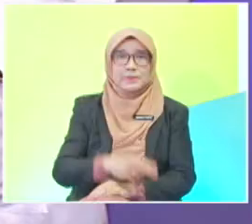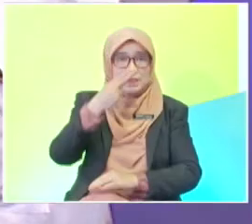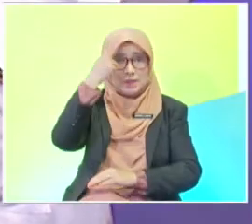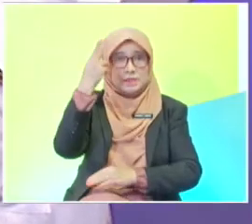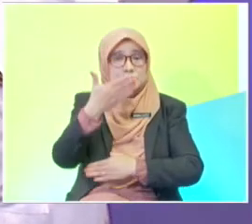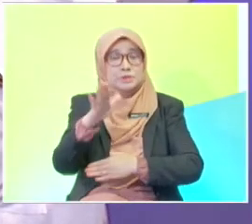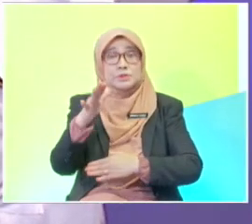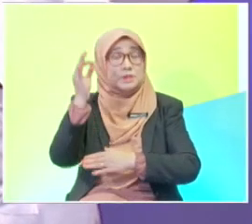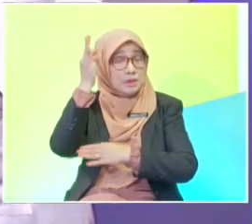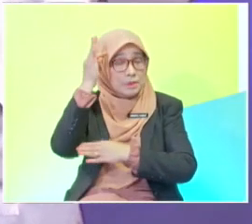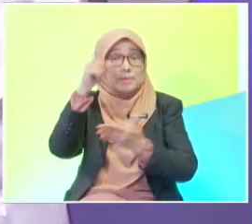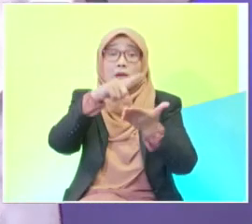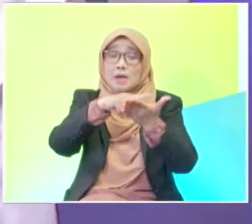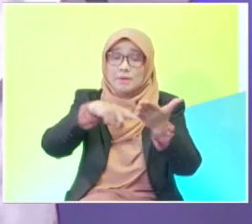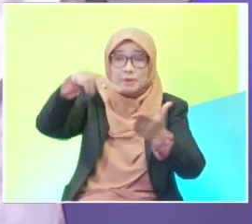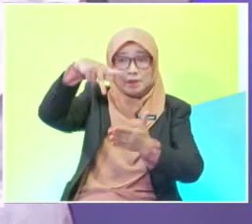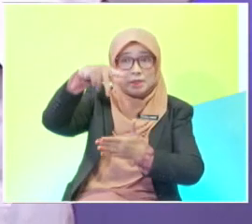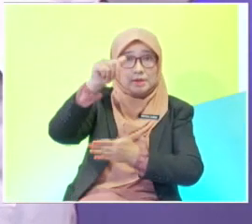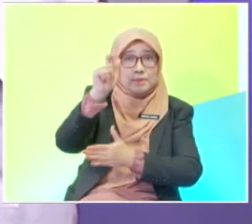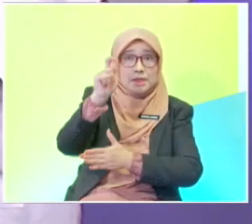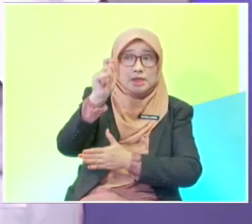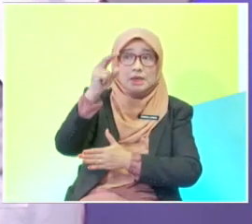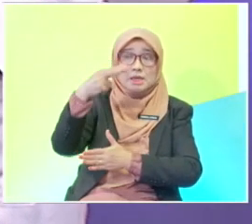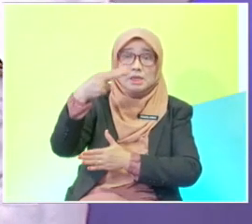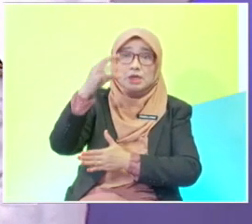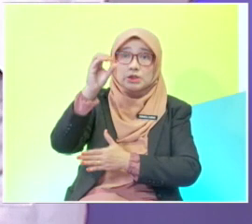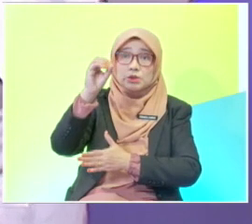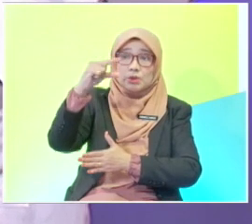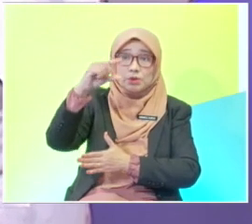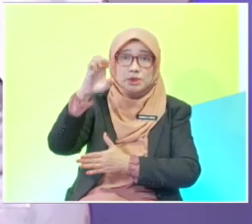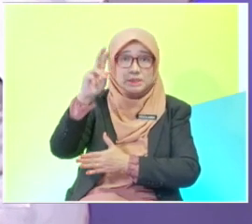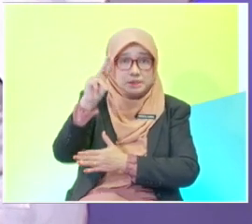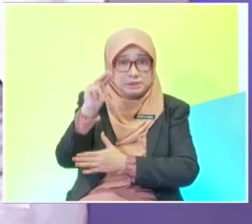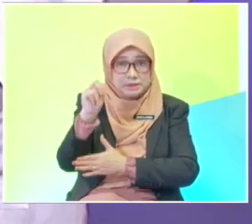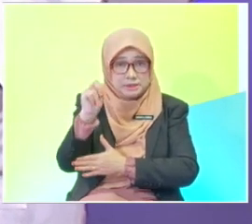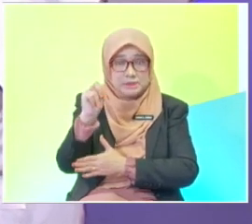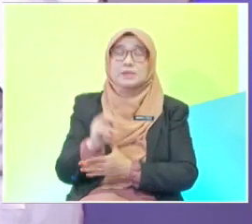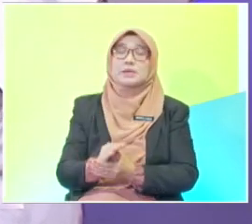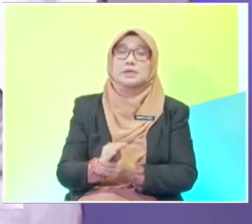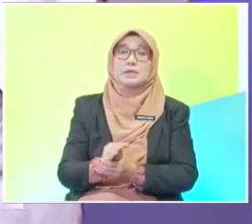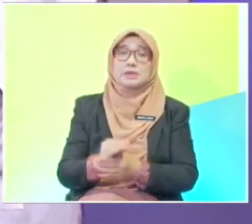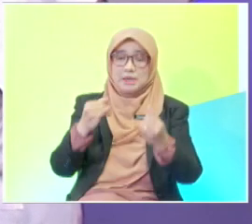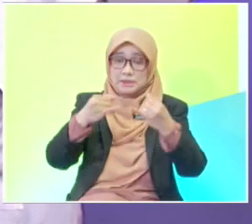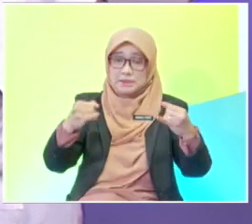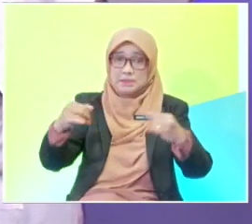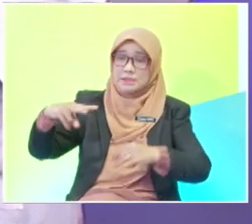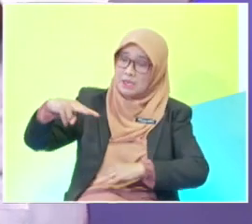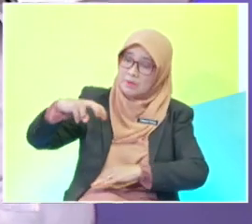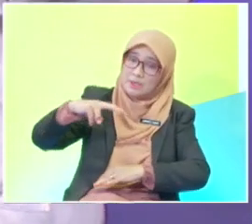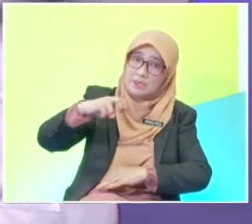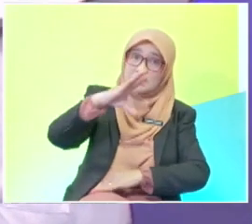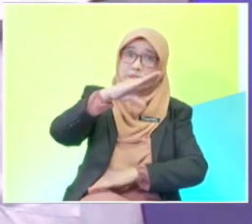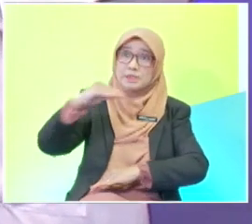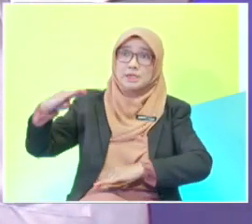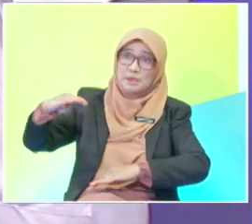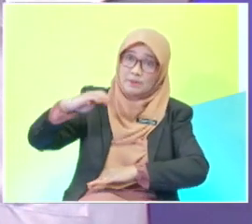faham ya, apa itu patogen dan jenis patogen, virus dan juga bakteria antaranya. Okey, baik Hanif,